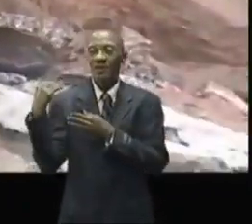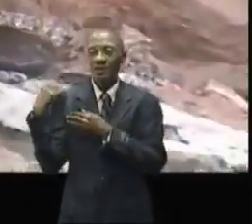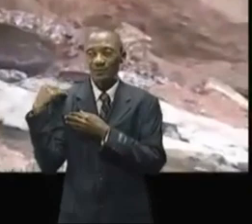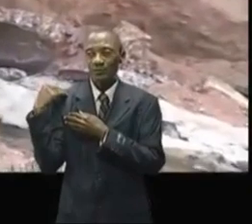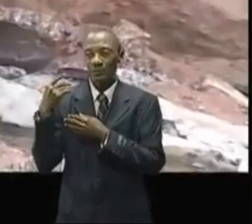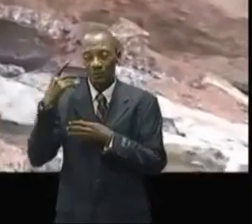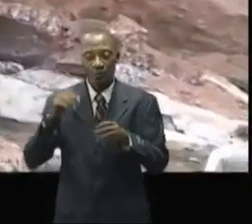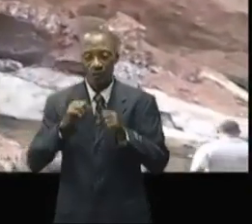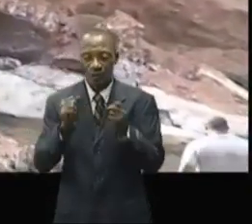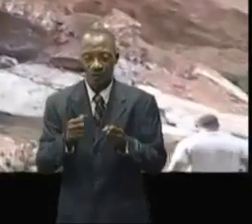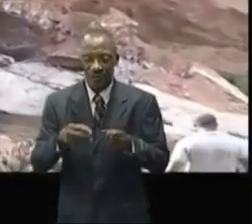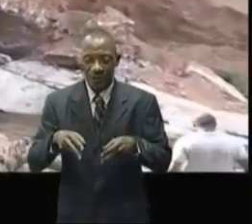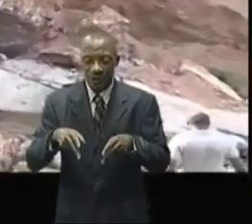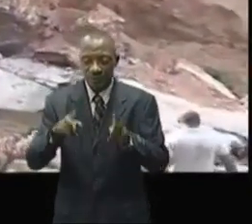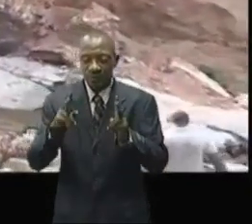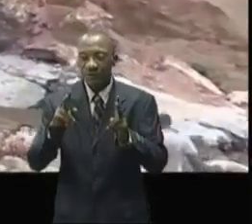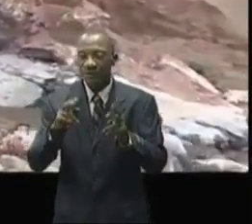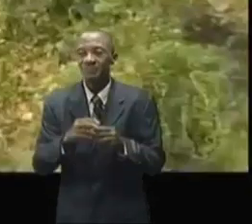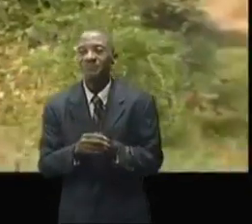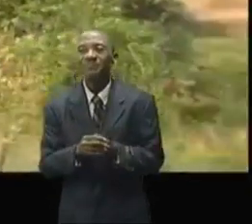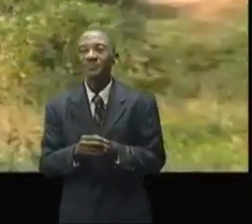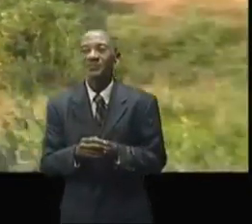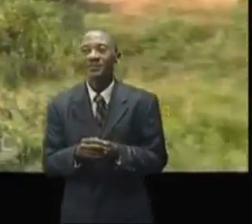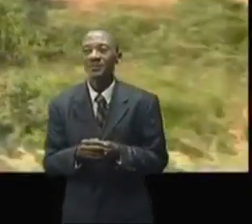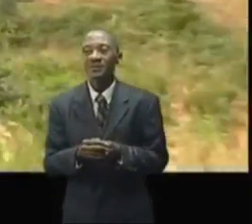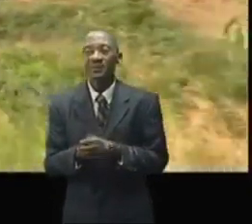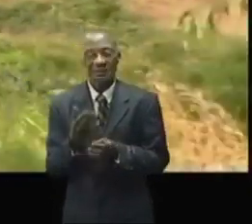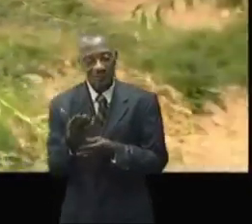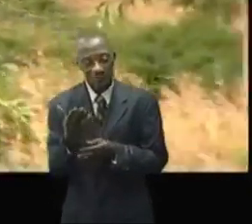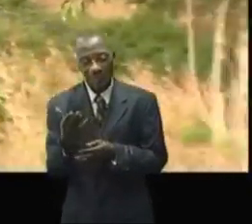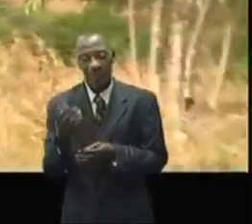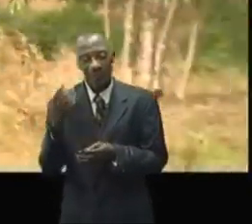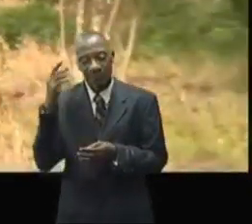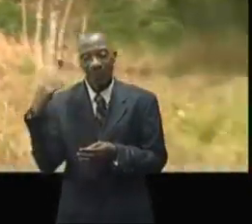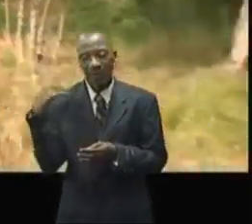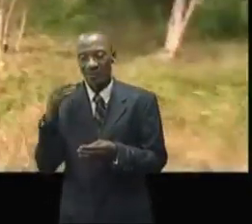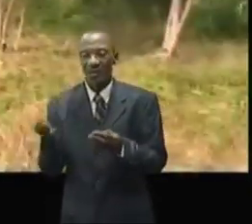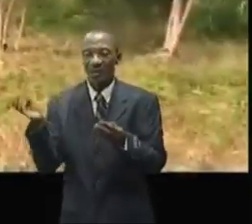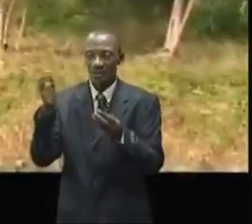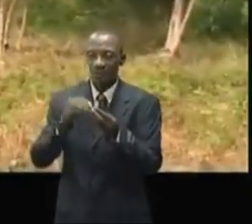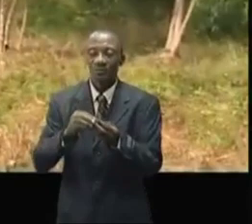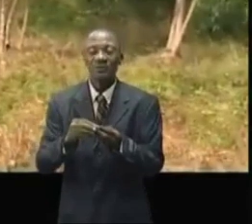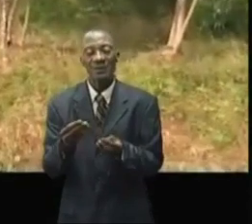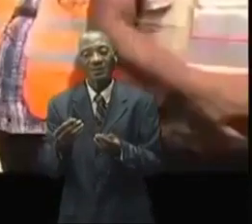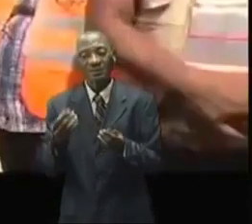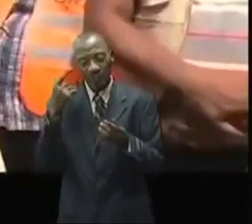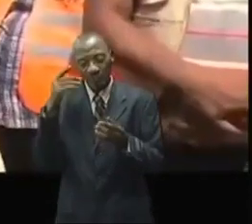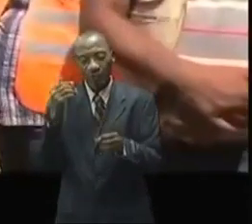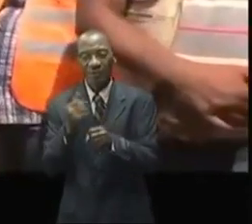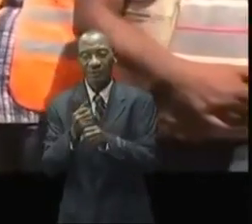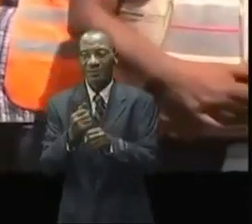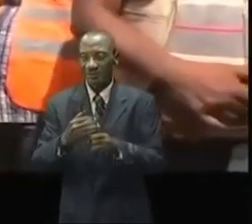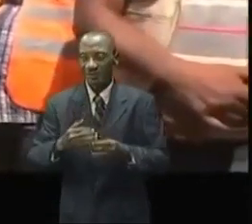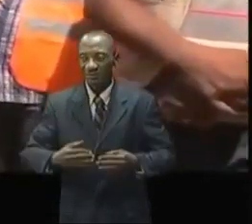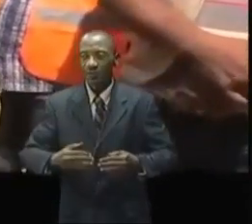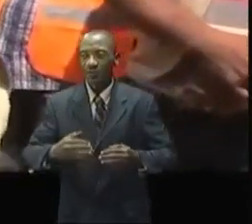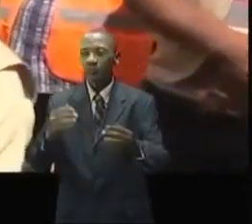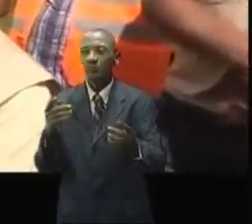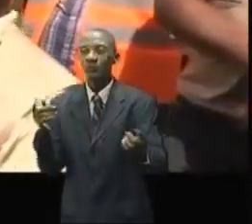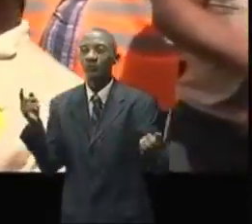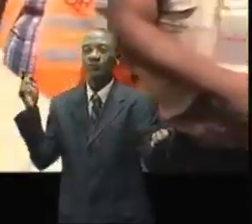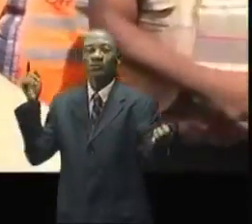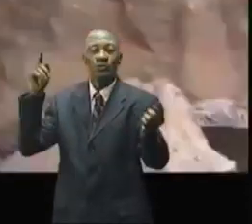l'Office de route un peu de moyens pour amorcer les travaux de terrassement de la route de déviation, a précisé